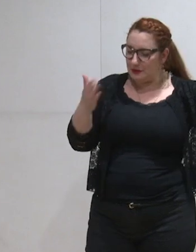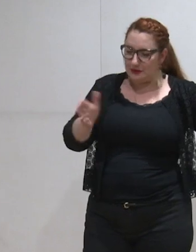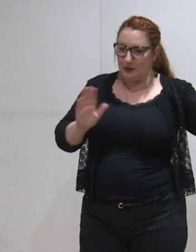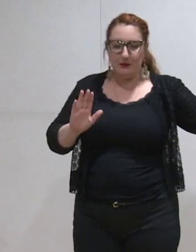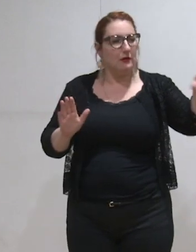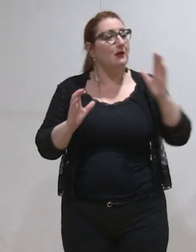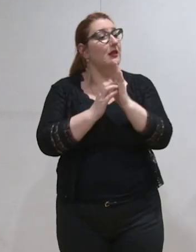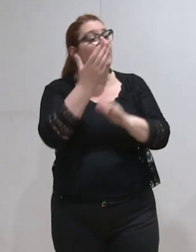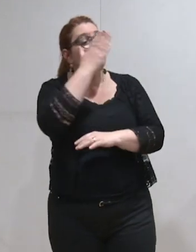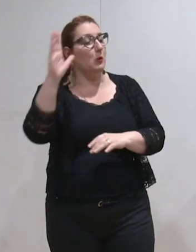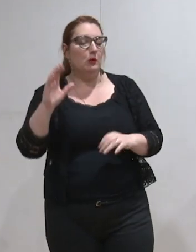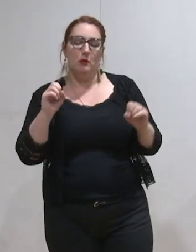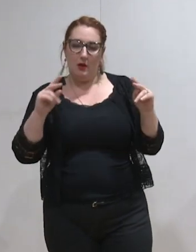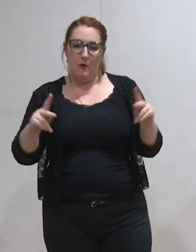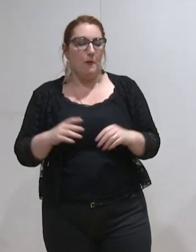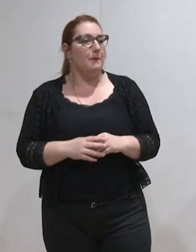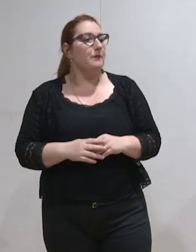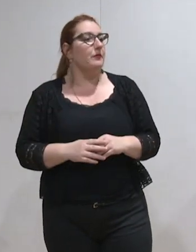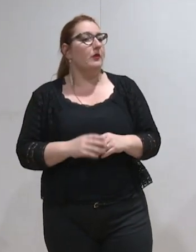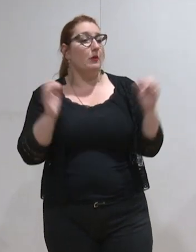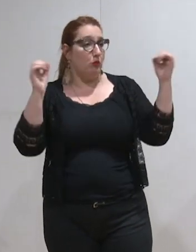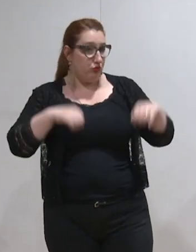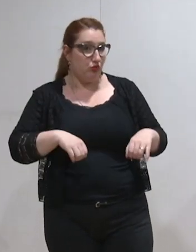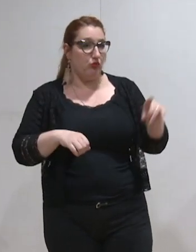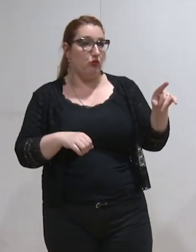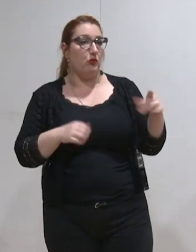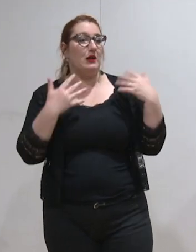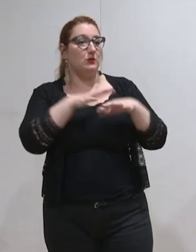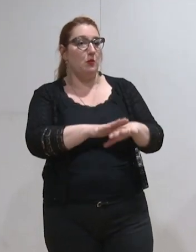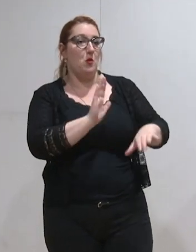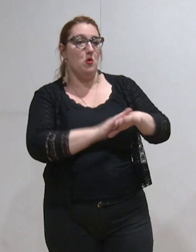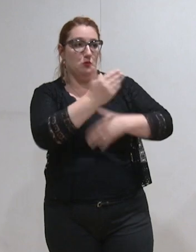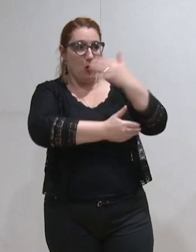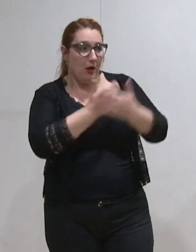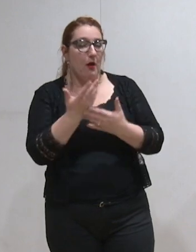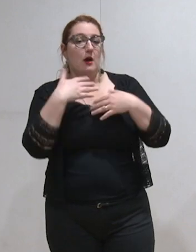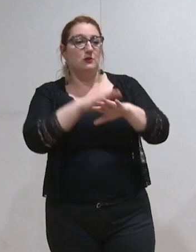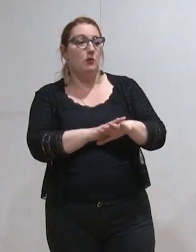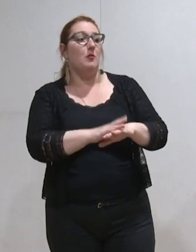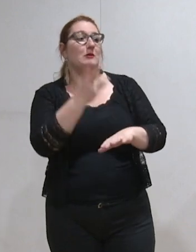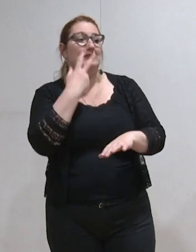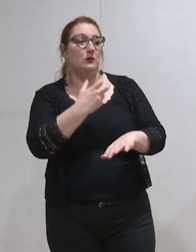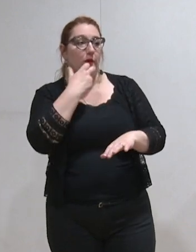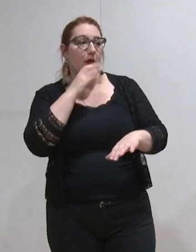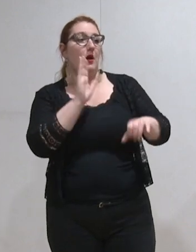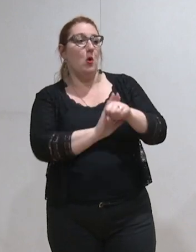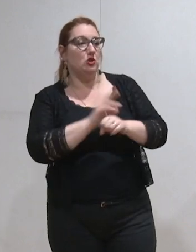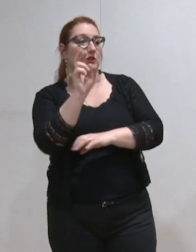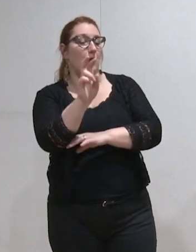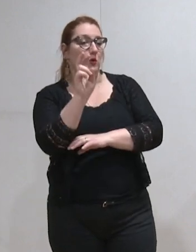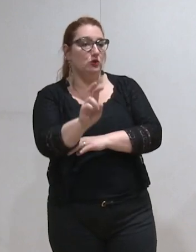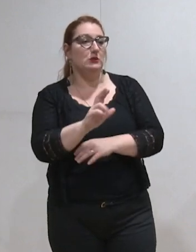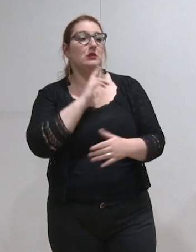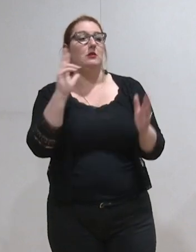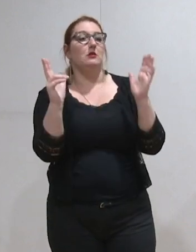sur cette bération là d'accord donc à vote pour du rassemblement de gauche et de progrès et du rassemblement citoyen de la gauche et des écologistes